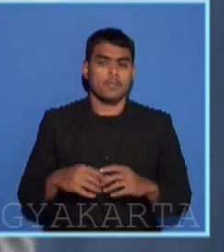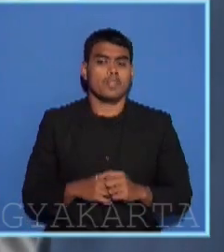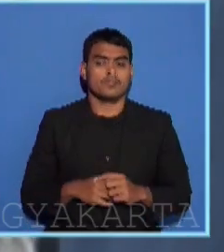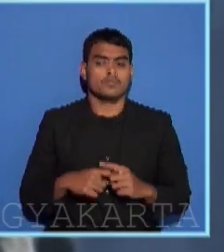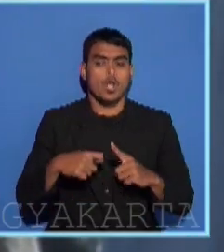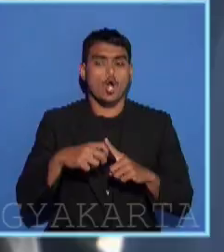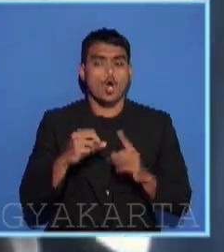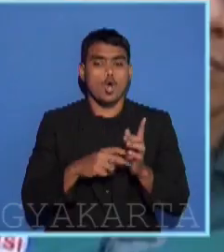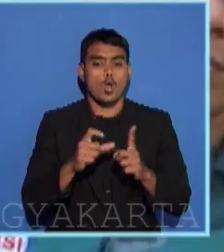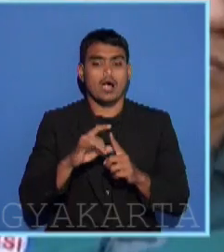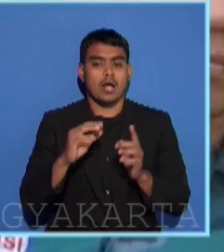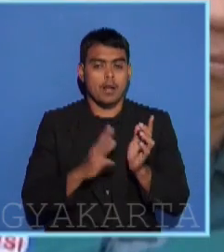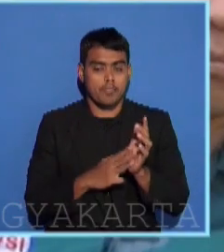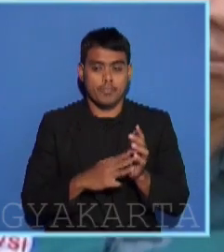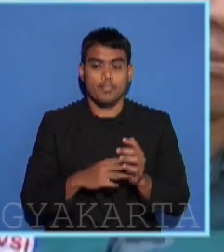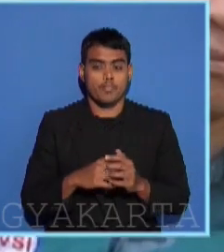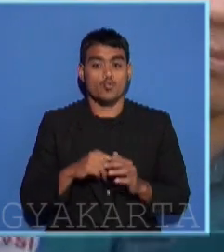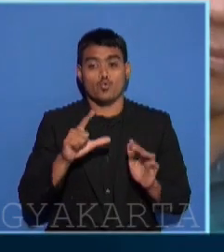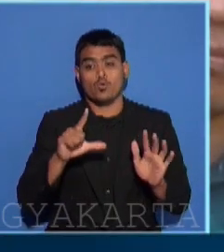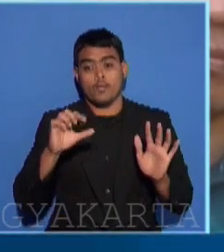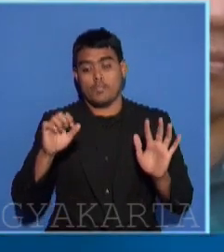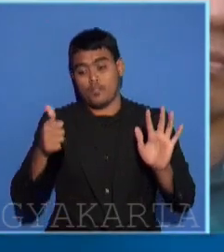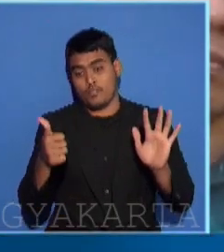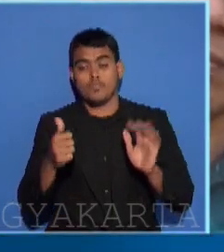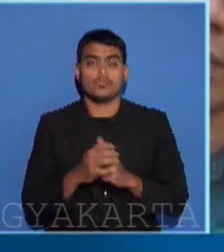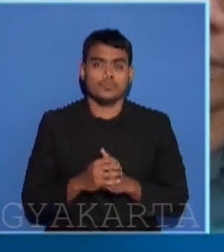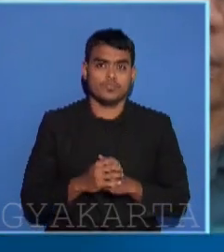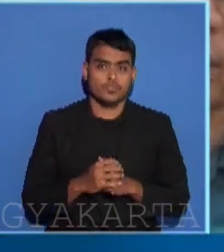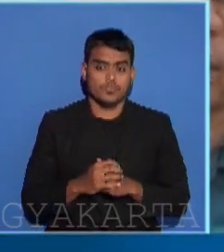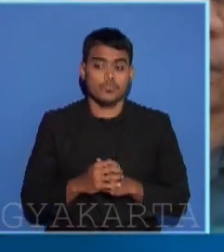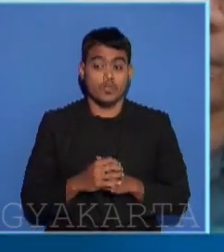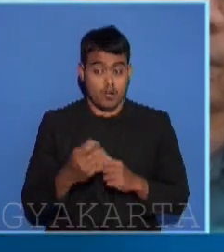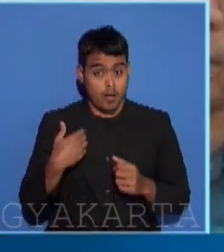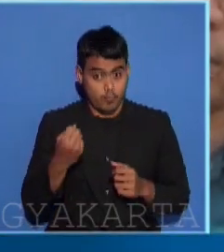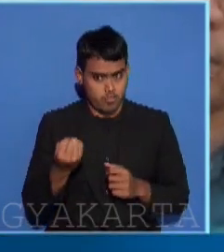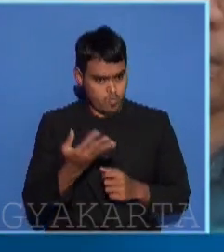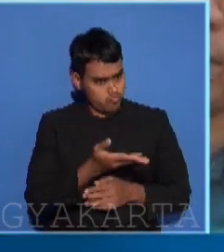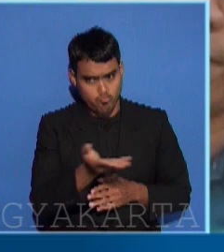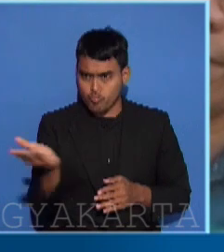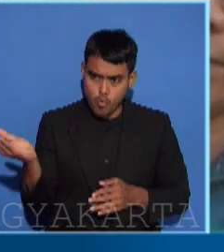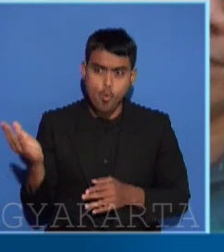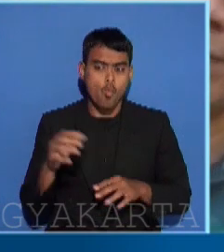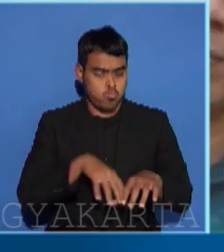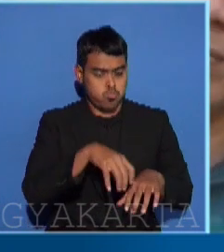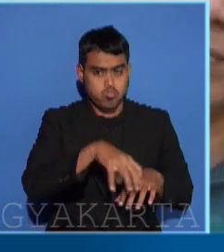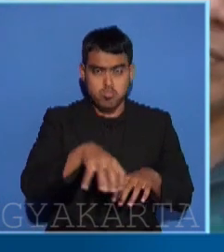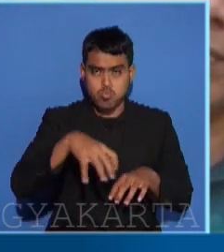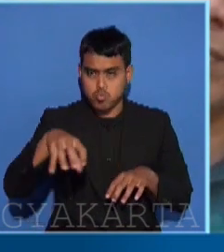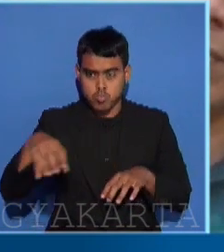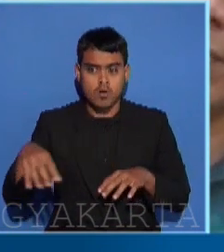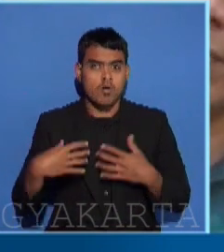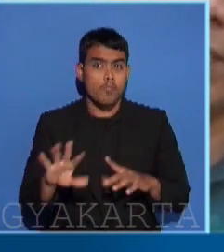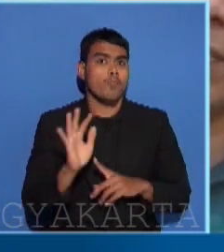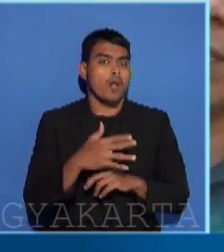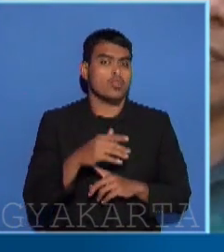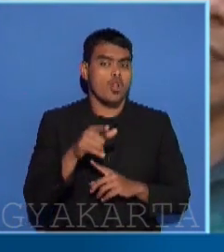0729 Bantul. Dan ini dilaksanakan di beberapa tempat di wilayah Kodim 0729 Bantul. Nah, nanti kami ke depan